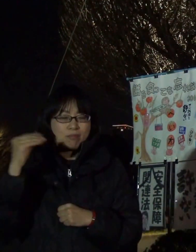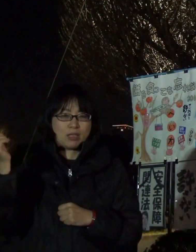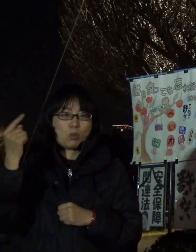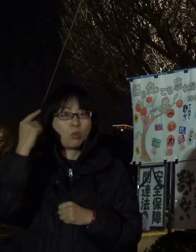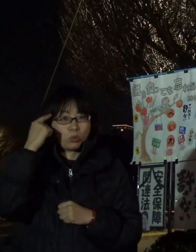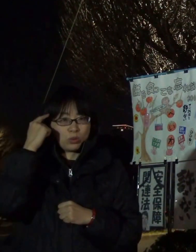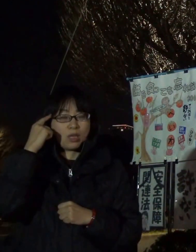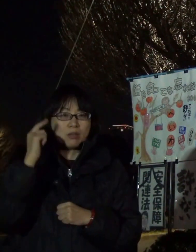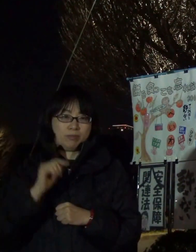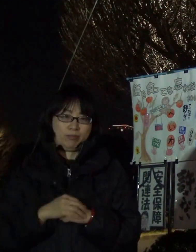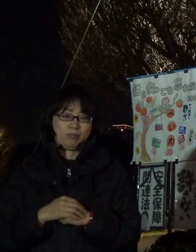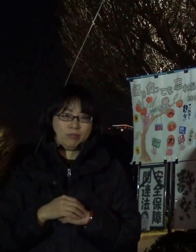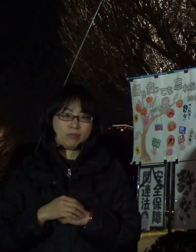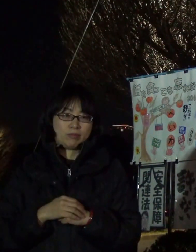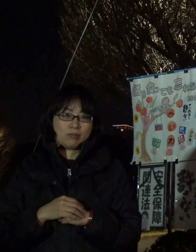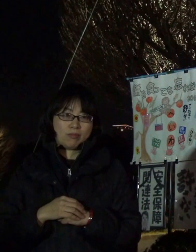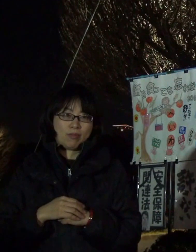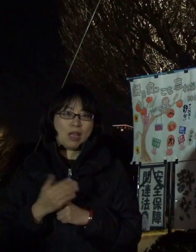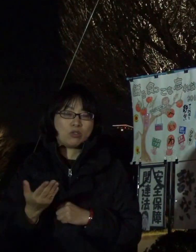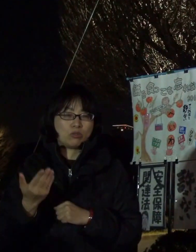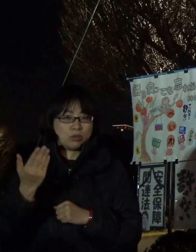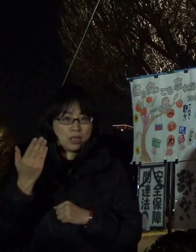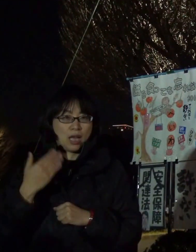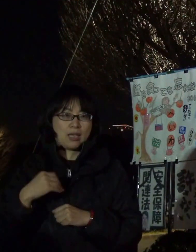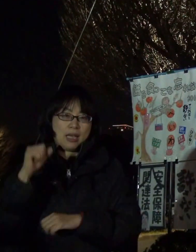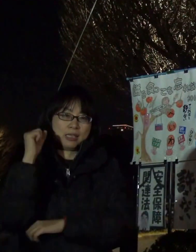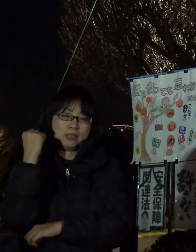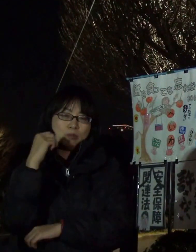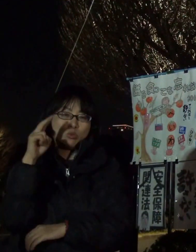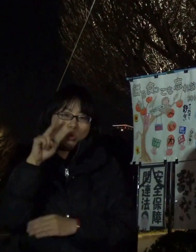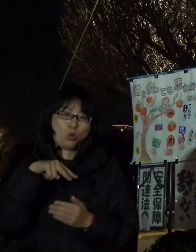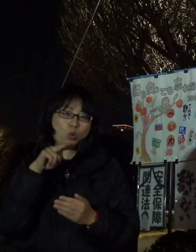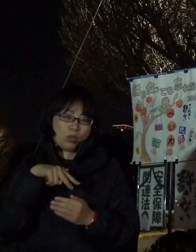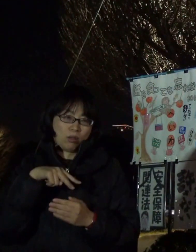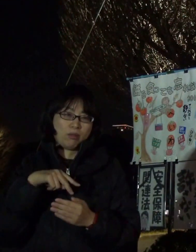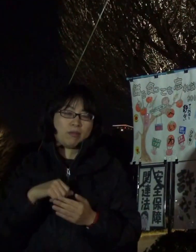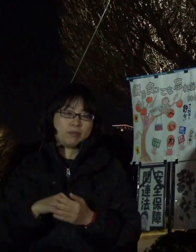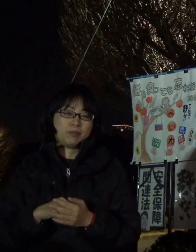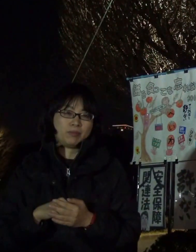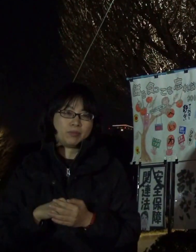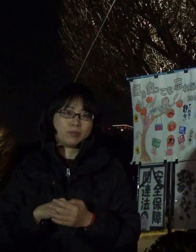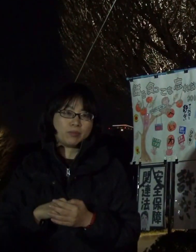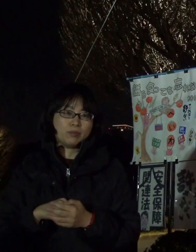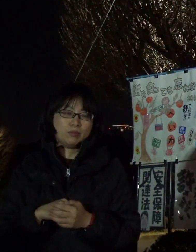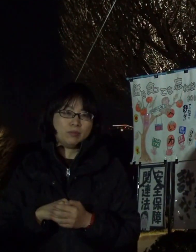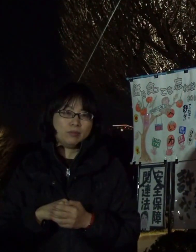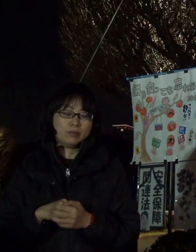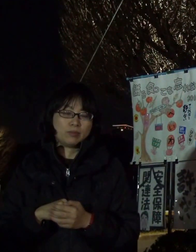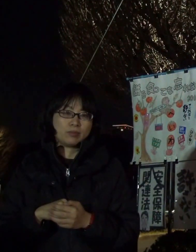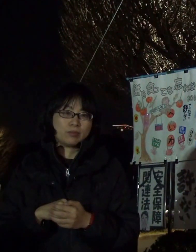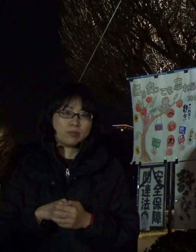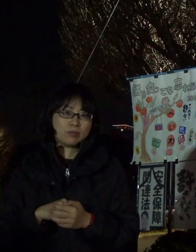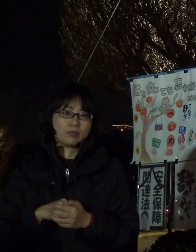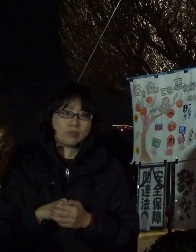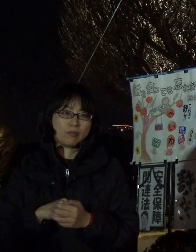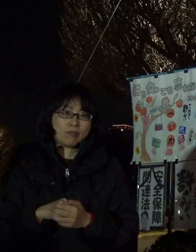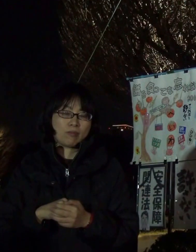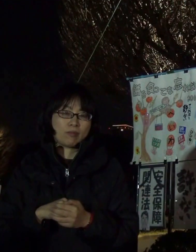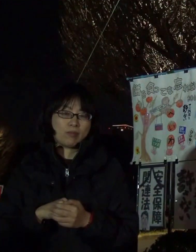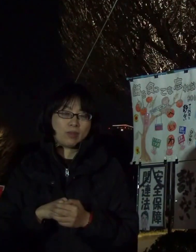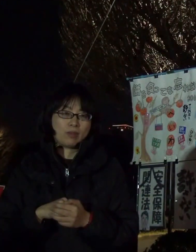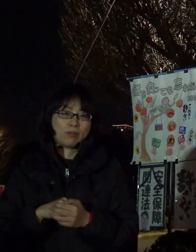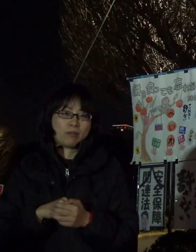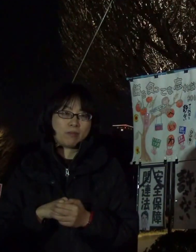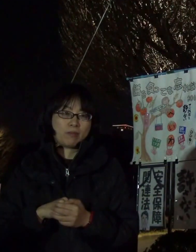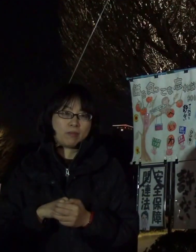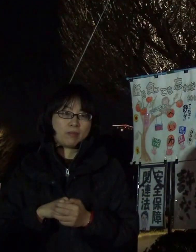帰って新聞を読んで、その子供があのなんていうかな、